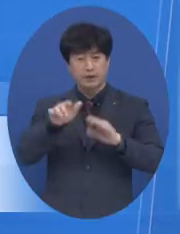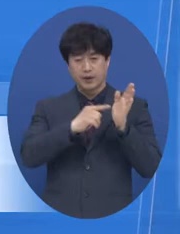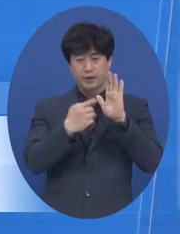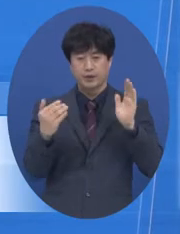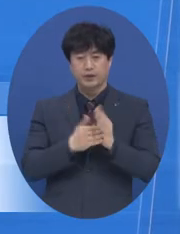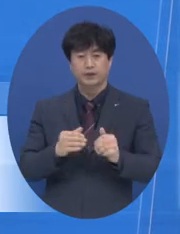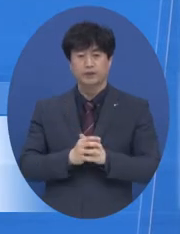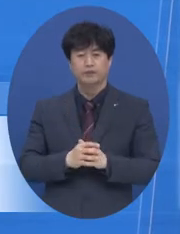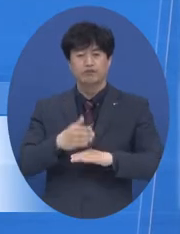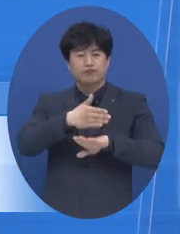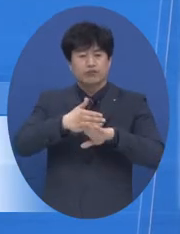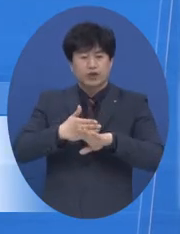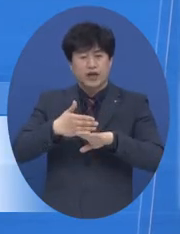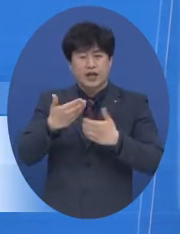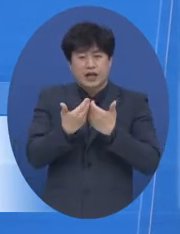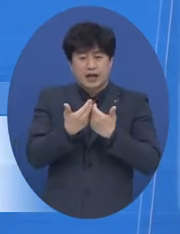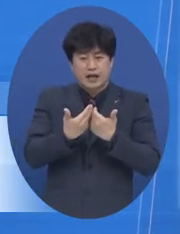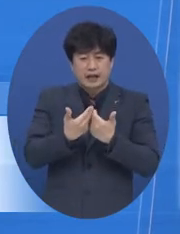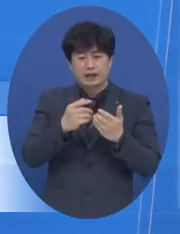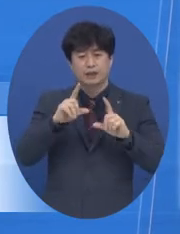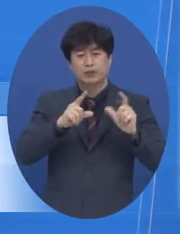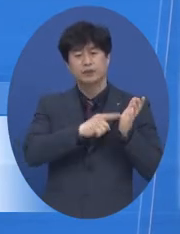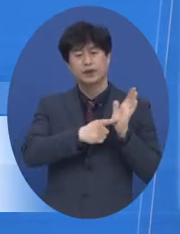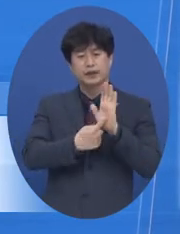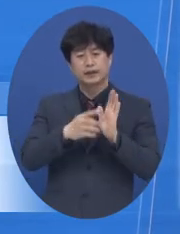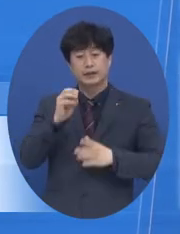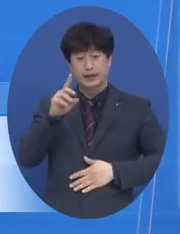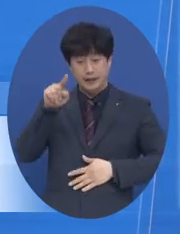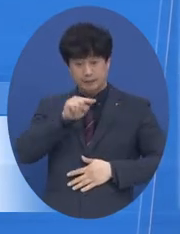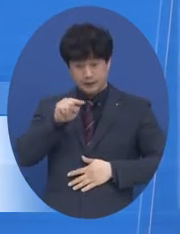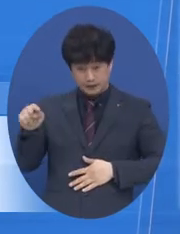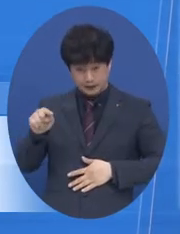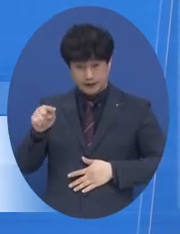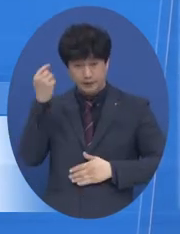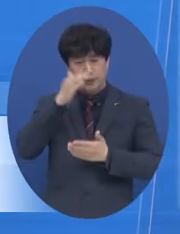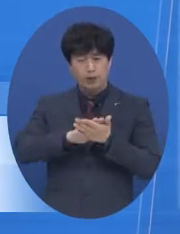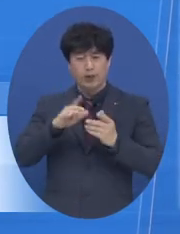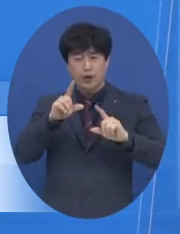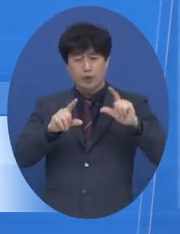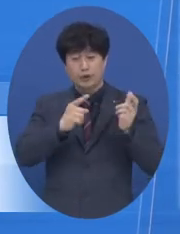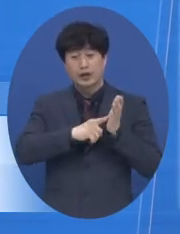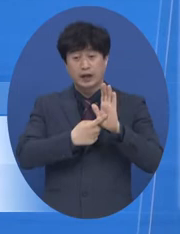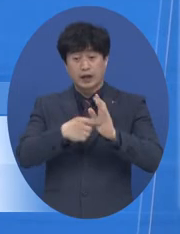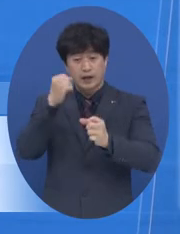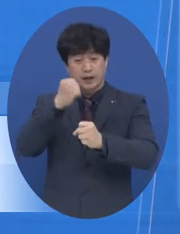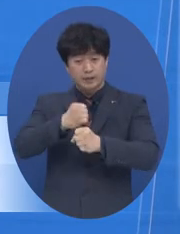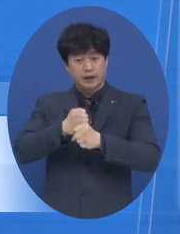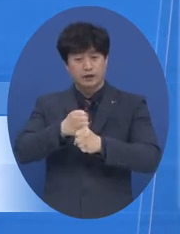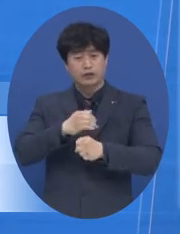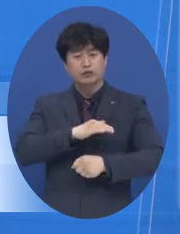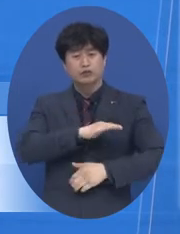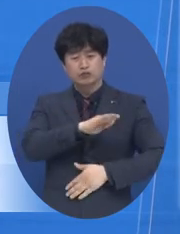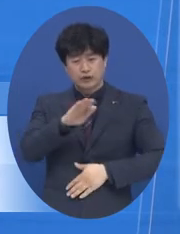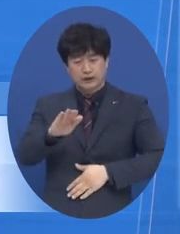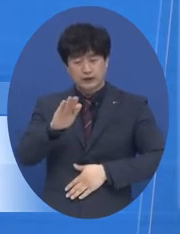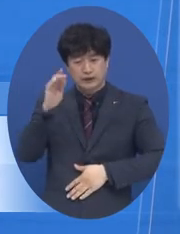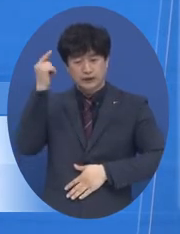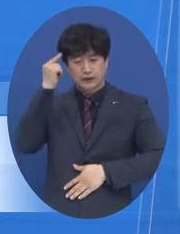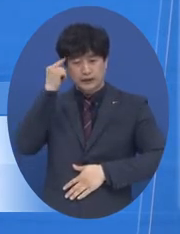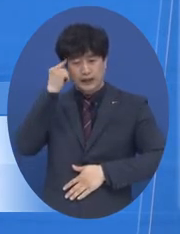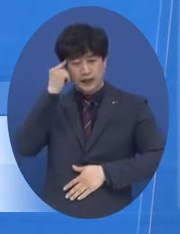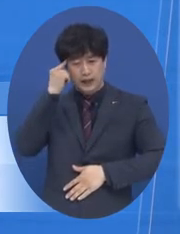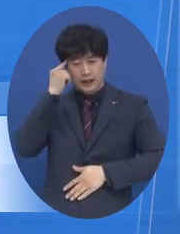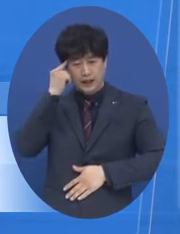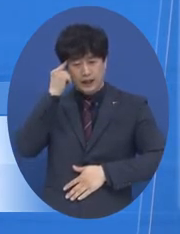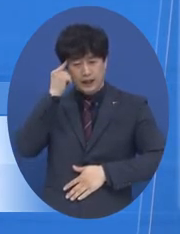분단과 대립의 상징이었던 비해 무지를 평화의 상징으로 만들겠다는 우리